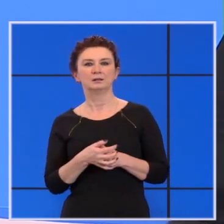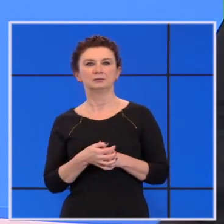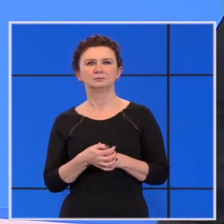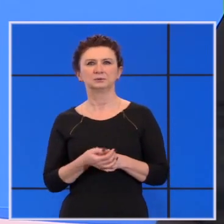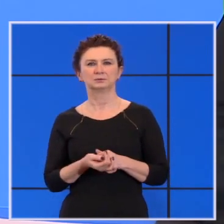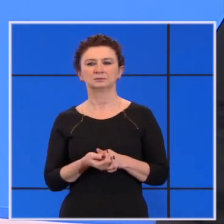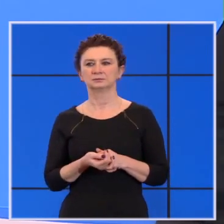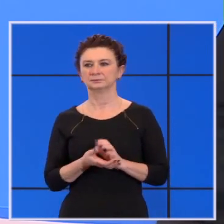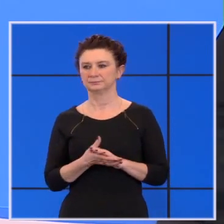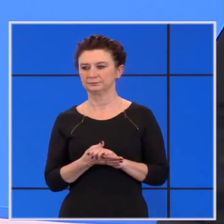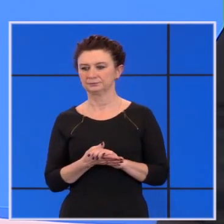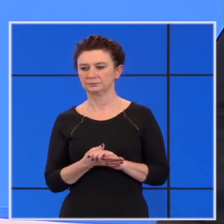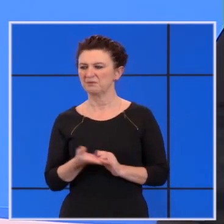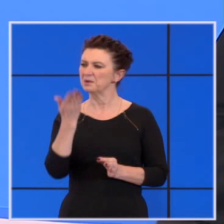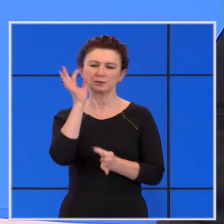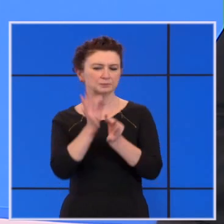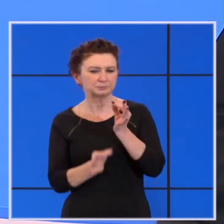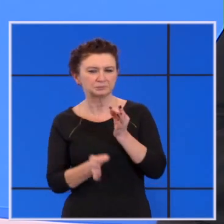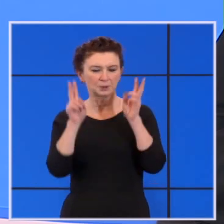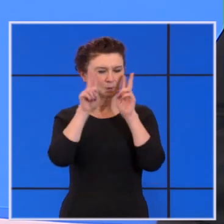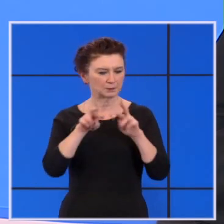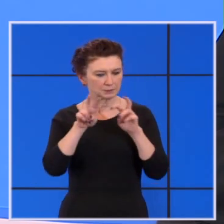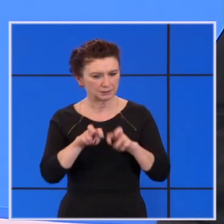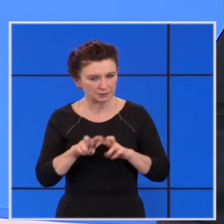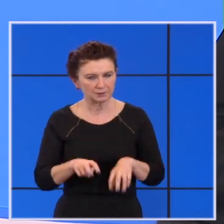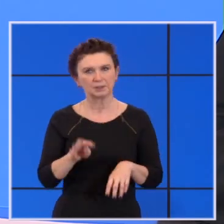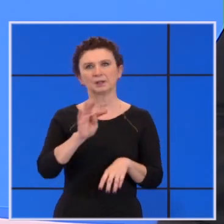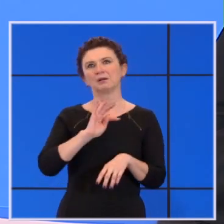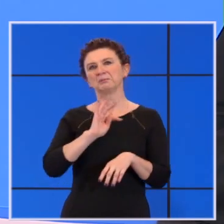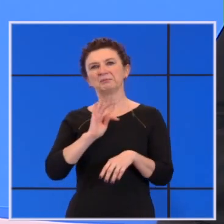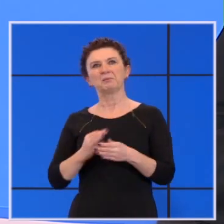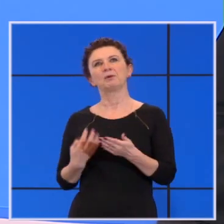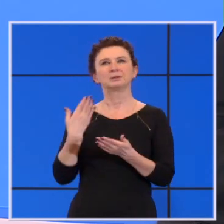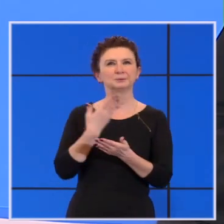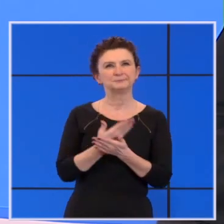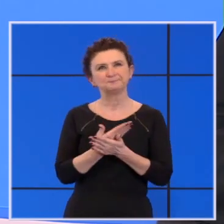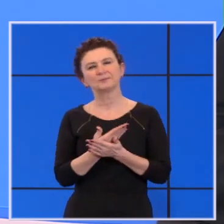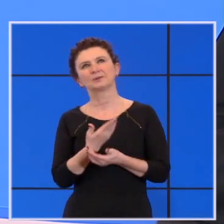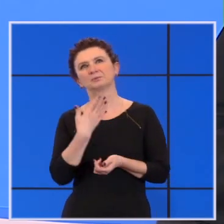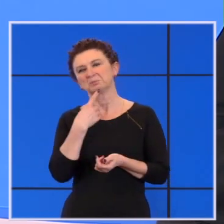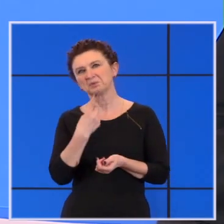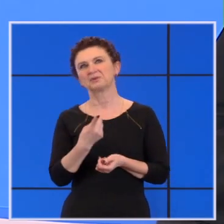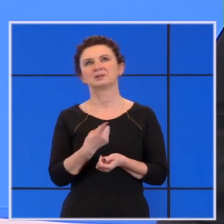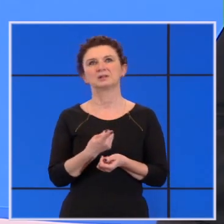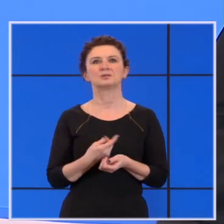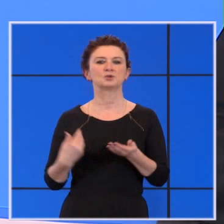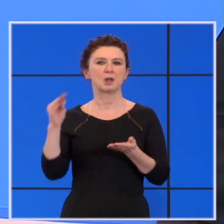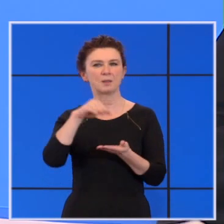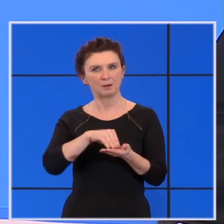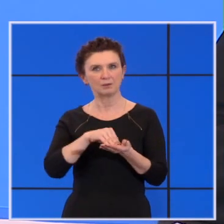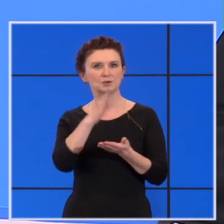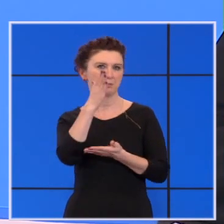bardzo wnikliwych konsultacjach i tej mojej deklaracji, że dołożymy połowę kosztów naprawy tego mostu,